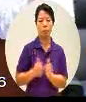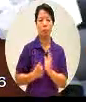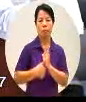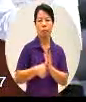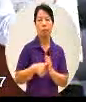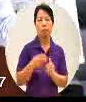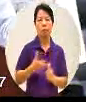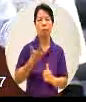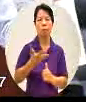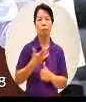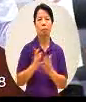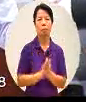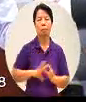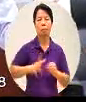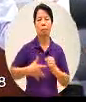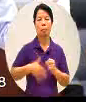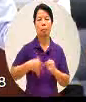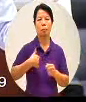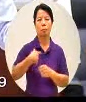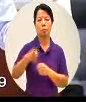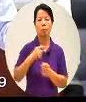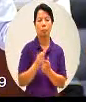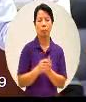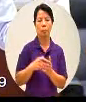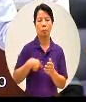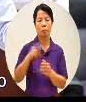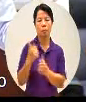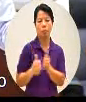啊。国中囡仔足少去参加这個啦，